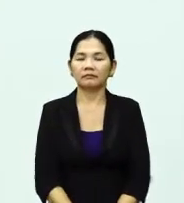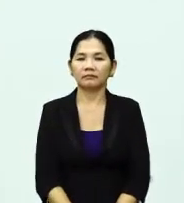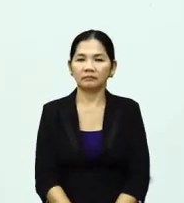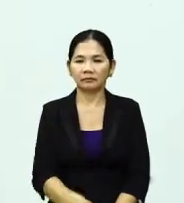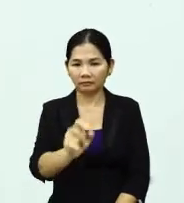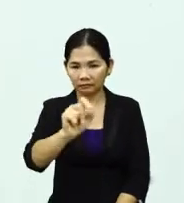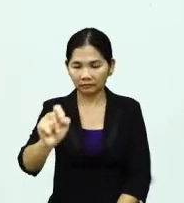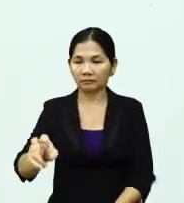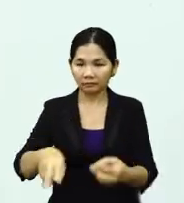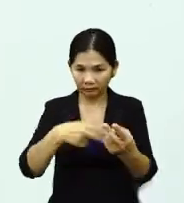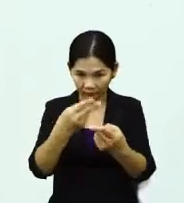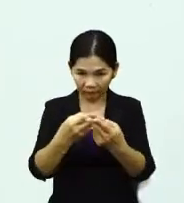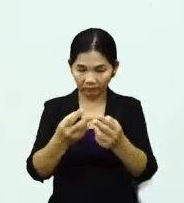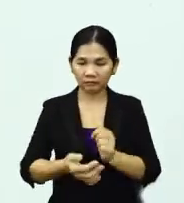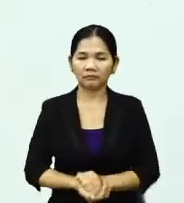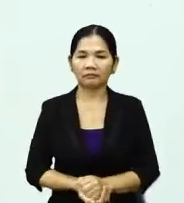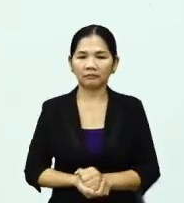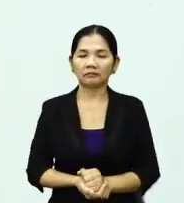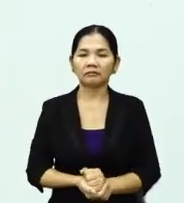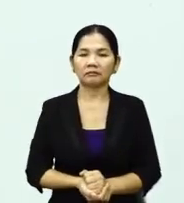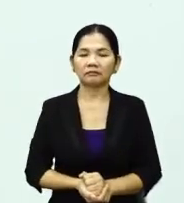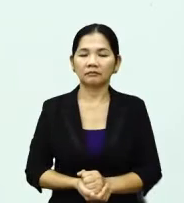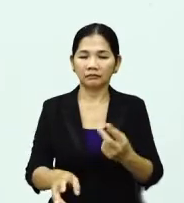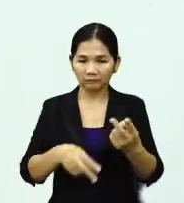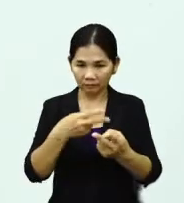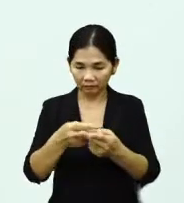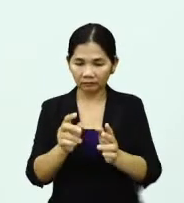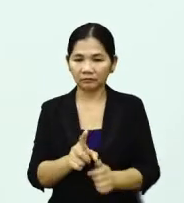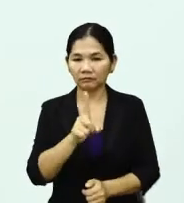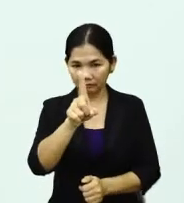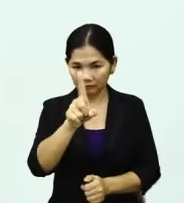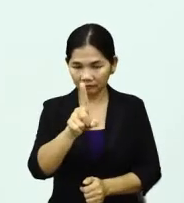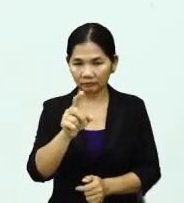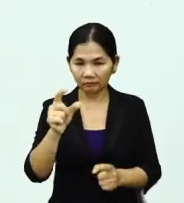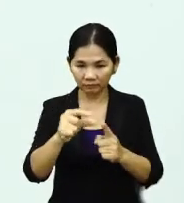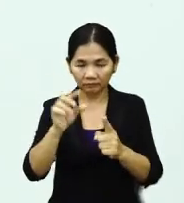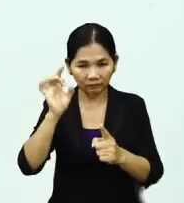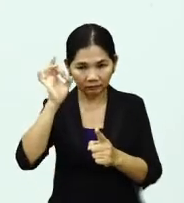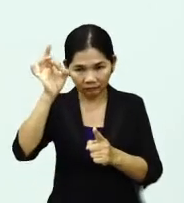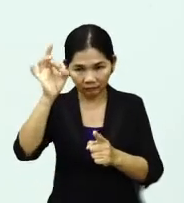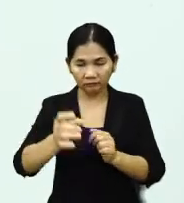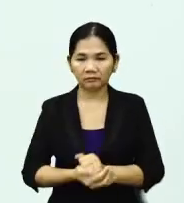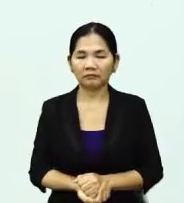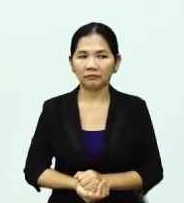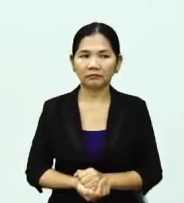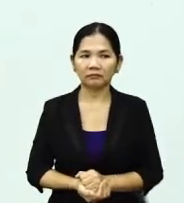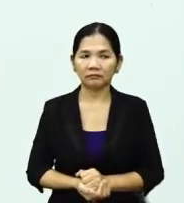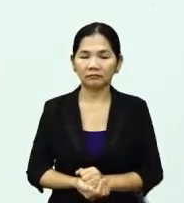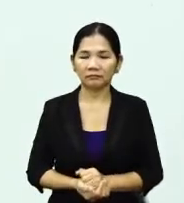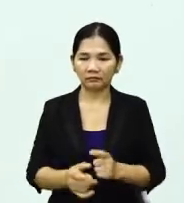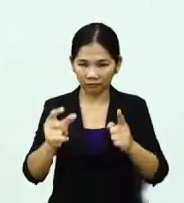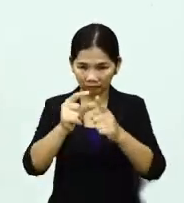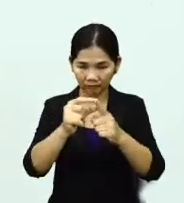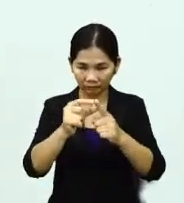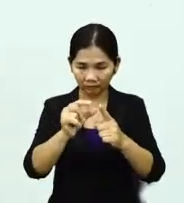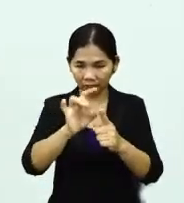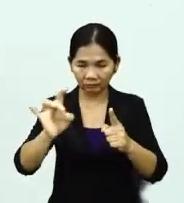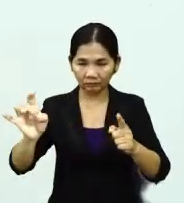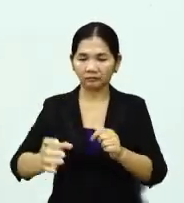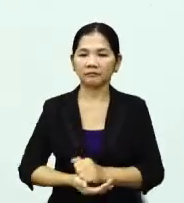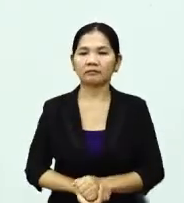xào xe ta chìm lái mà bán nó con đã chìm lái. Chà mùi má, phân dù phìa. Hãy con dọc bịa để tôi bình dối cho một bình dối là hàng